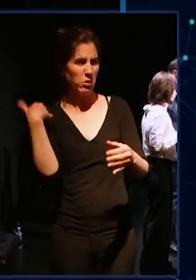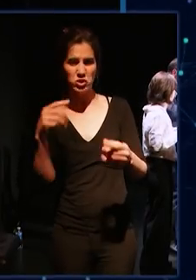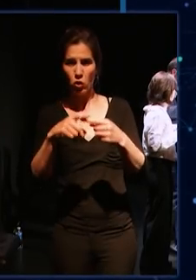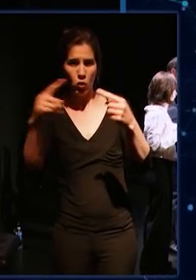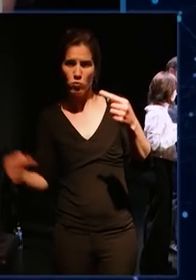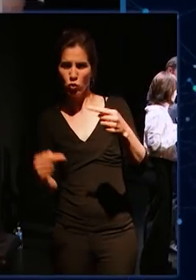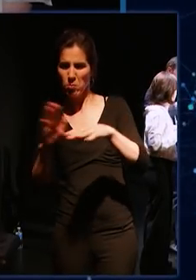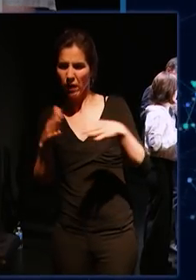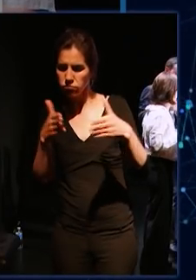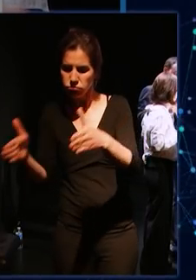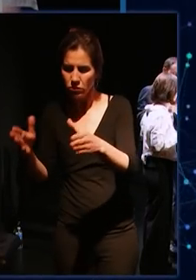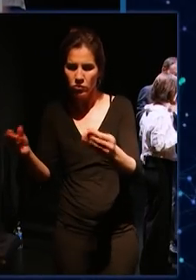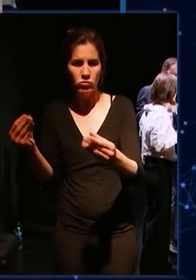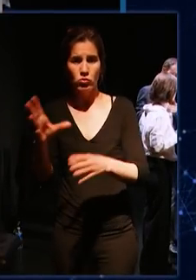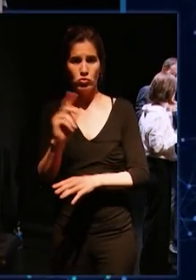a treure aquí un paperet.